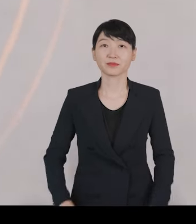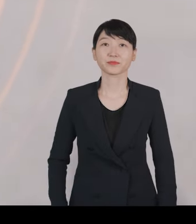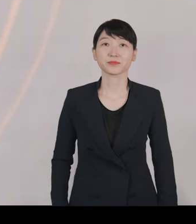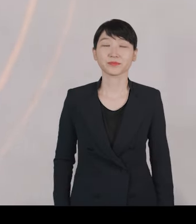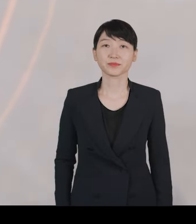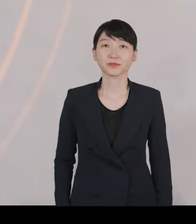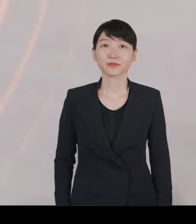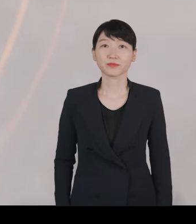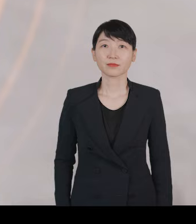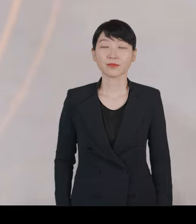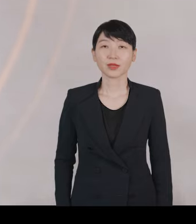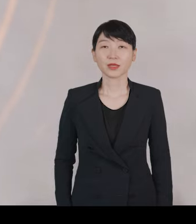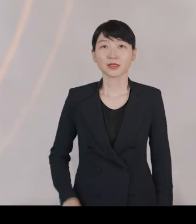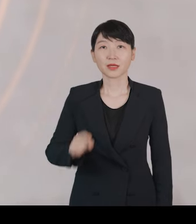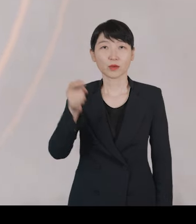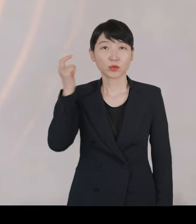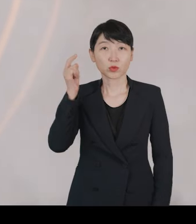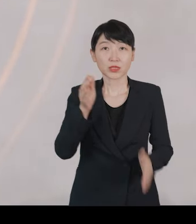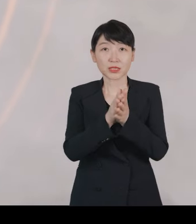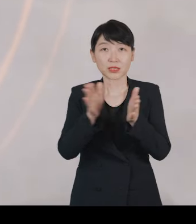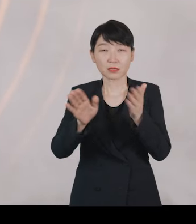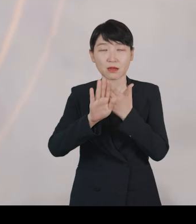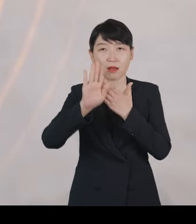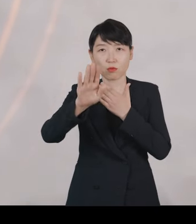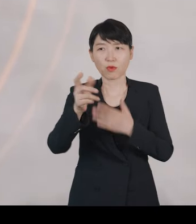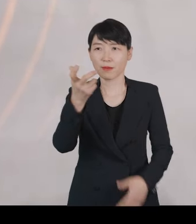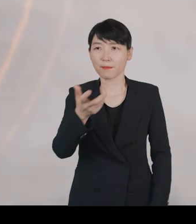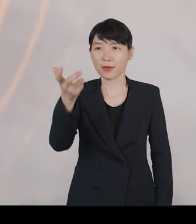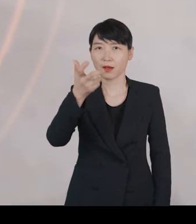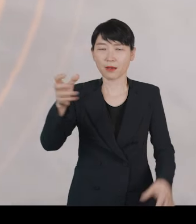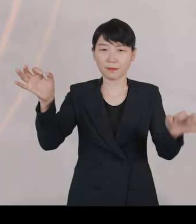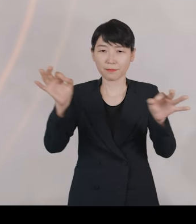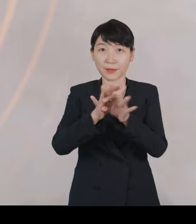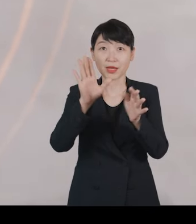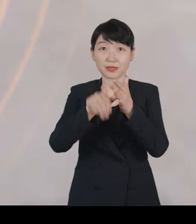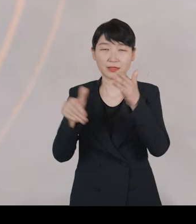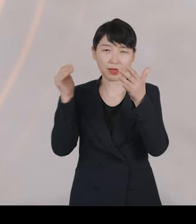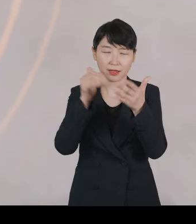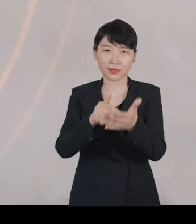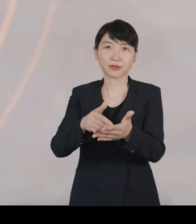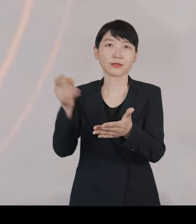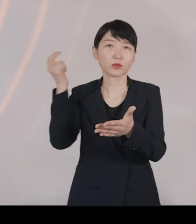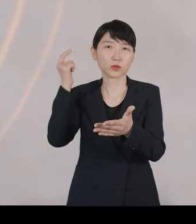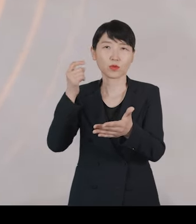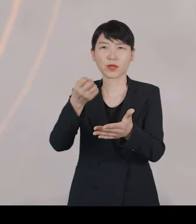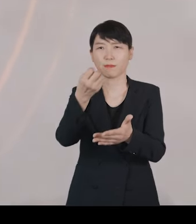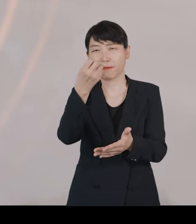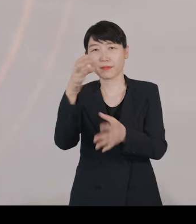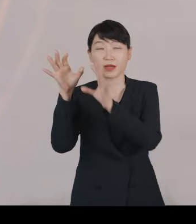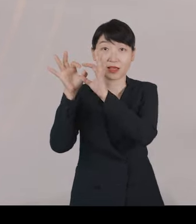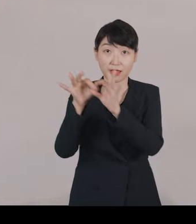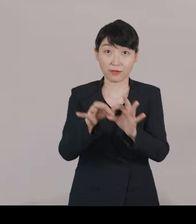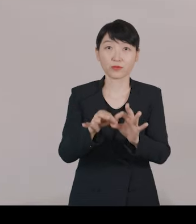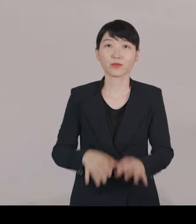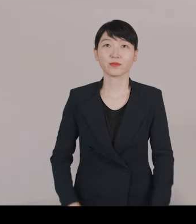있도록 작동하며 연소 물질 감지 후 연기 입자가 제거될 때까지 알람을